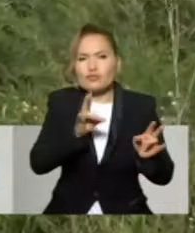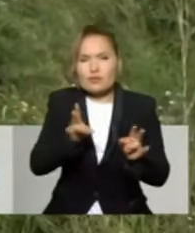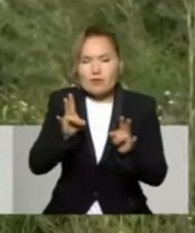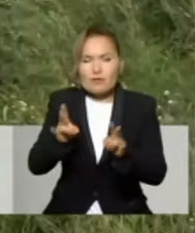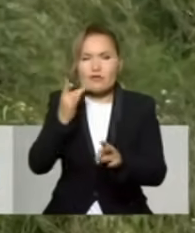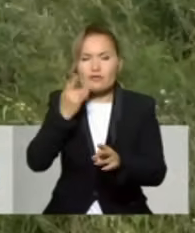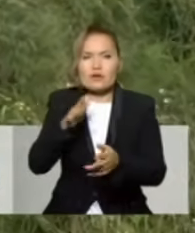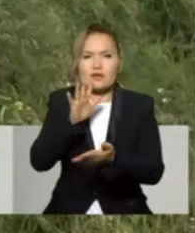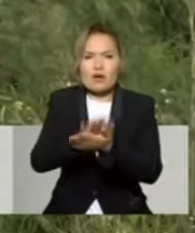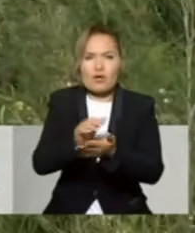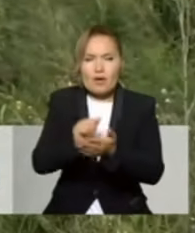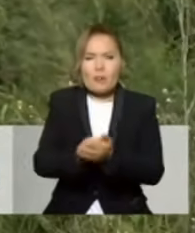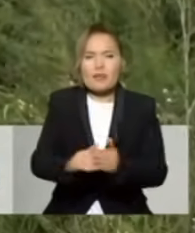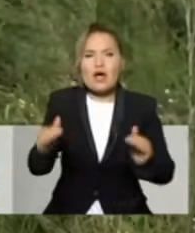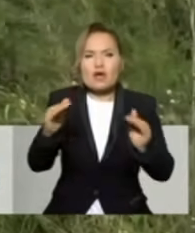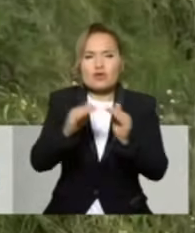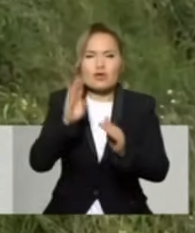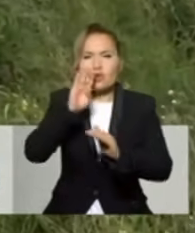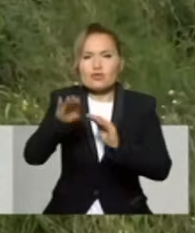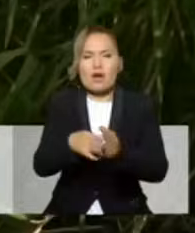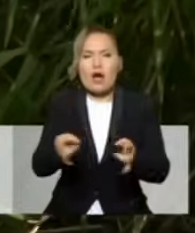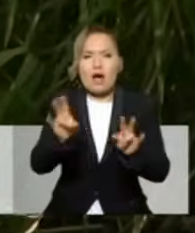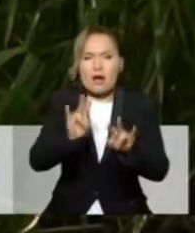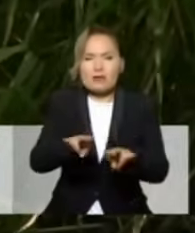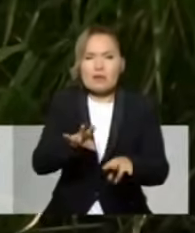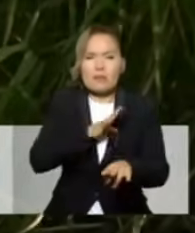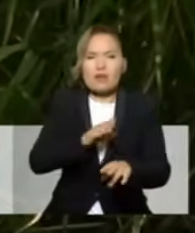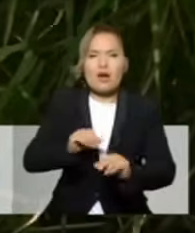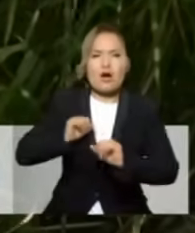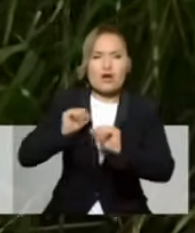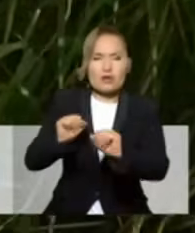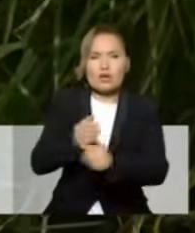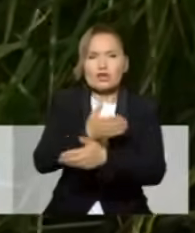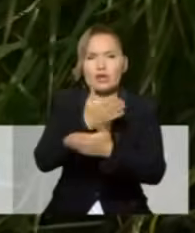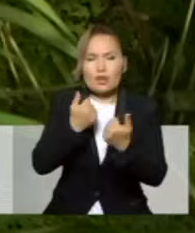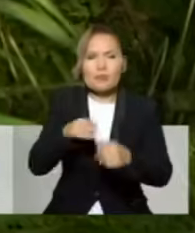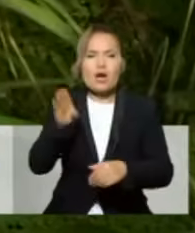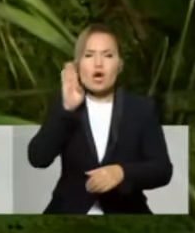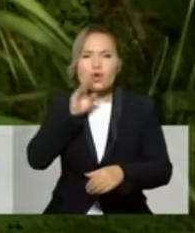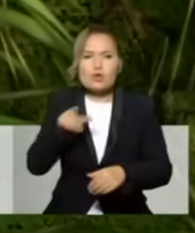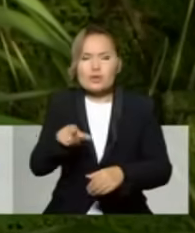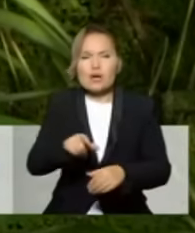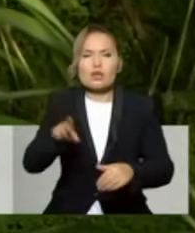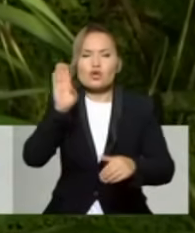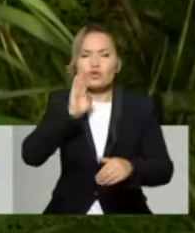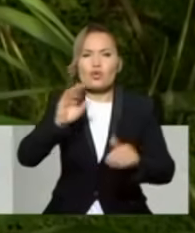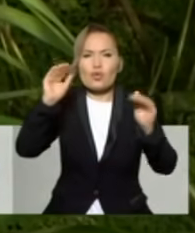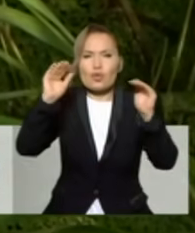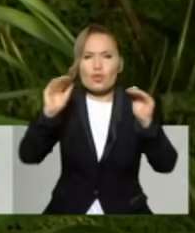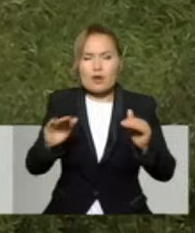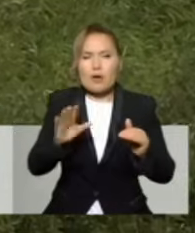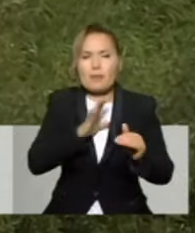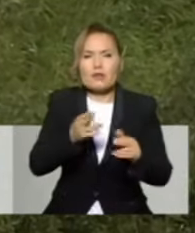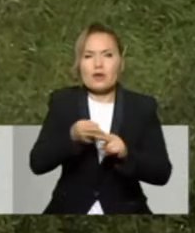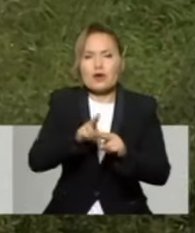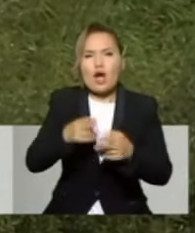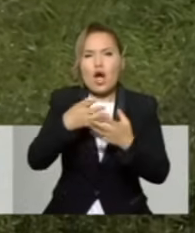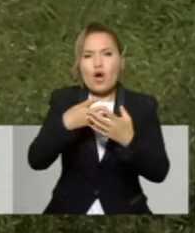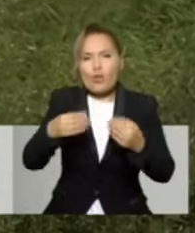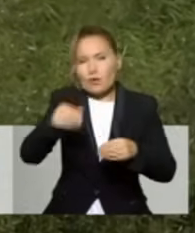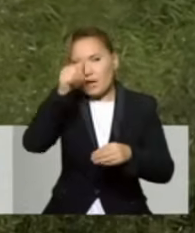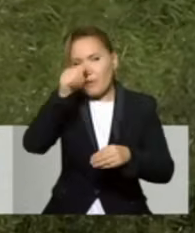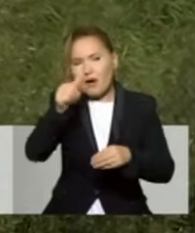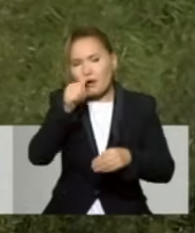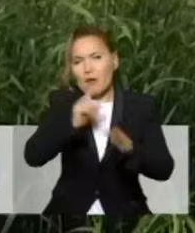бірнеше мәрте бекіткен, алайда одан нәтиже болмай тұр. Қазір өзеннің суы аз, оның өзі қалың өскен қамыстан көрінбейді, алайда көктем сайын